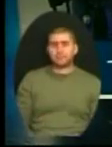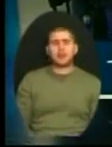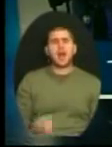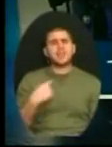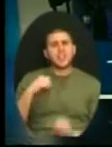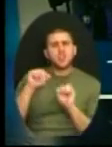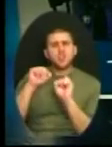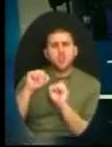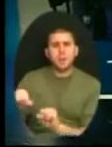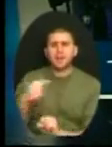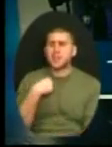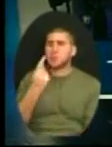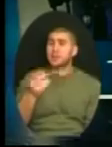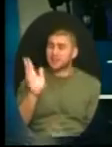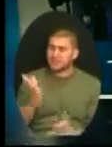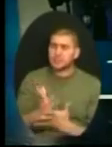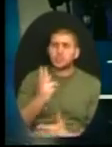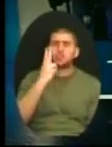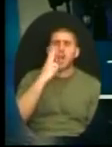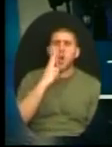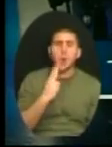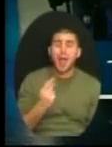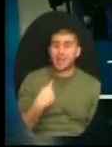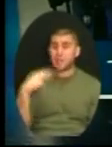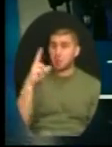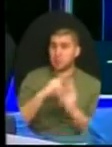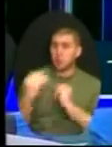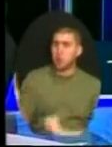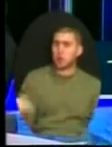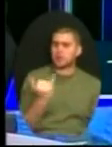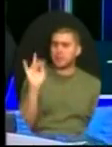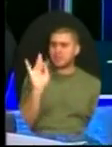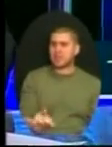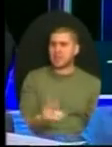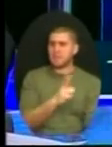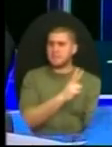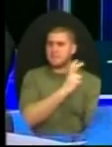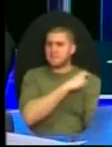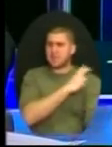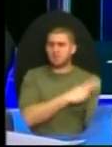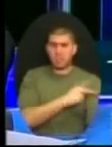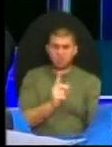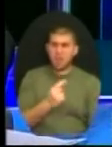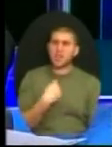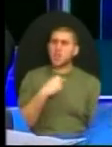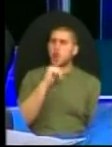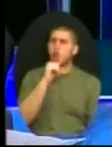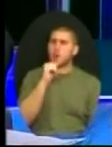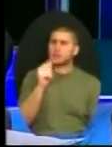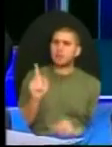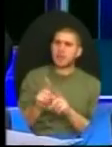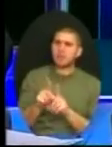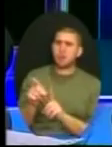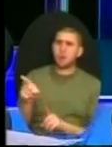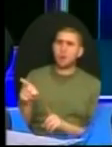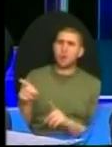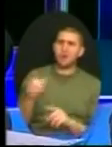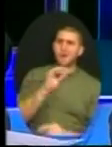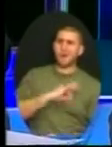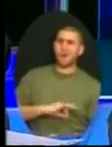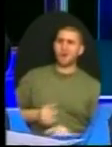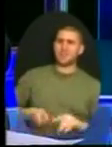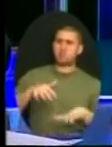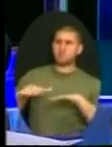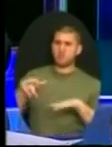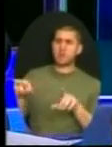לחלוטין תומכת. אני אומרת לכם, גם זה שערוריה. אנחנו מדברים כל הזמן כאילו נגד המפכ"ל, וזה לא כך. אנחנו פשוט לא רוצים שישחק לידיים של ראש הממשלה